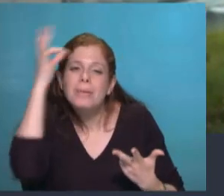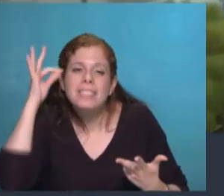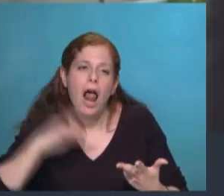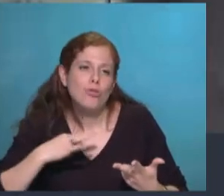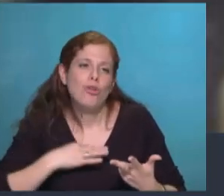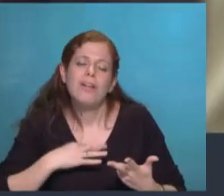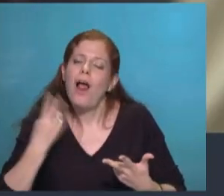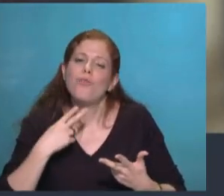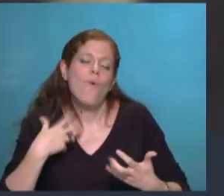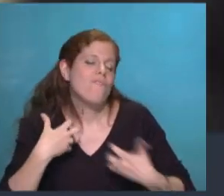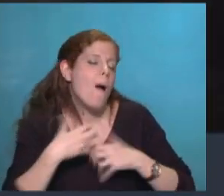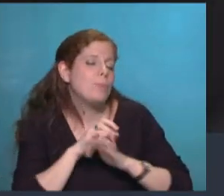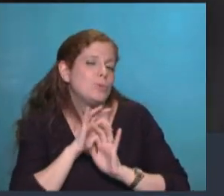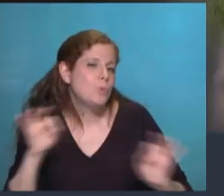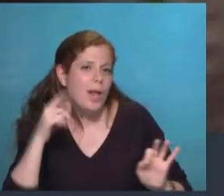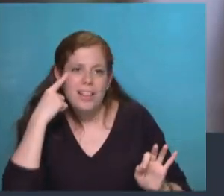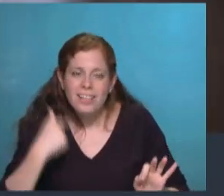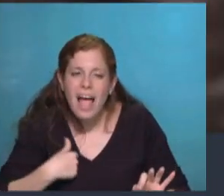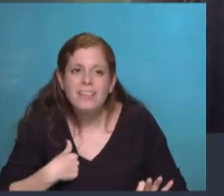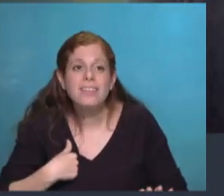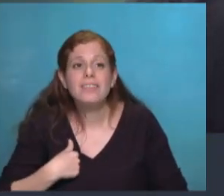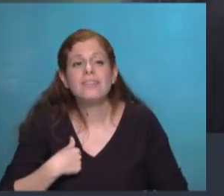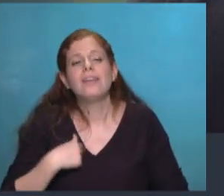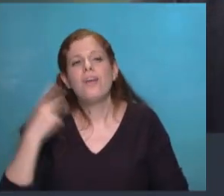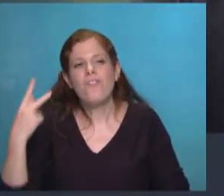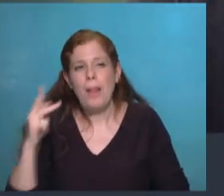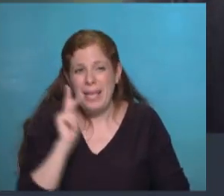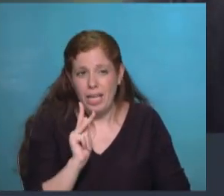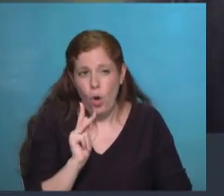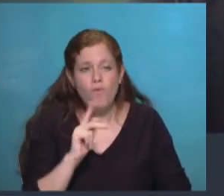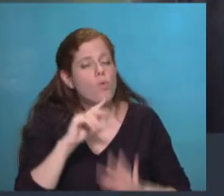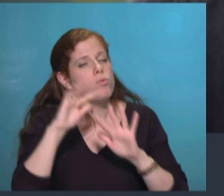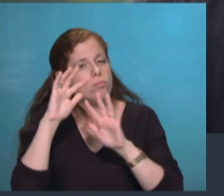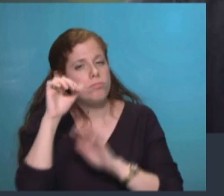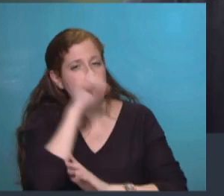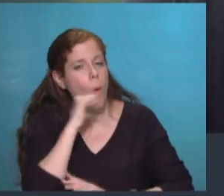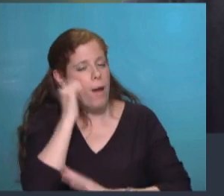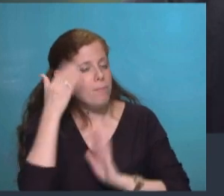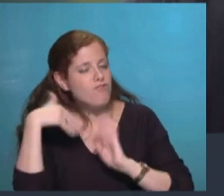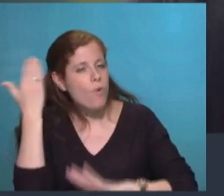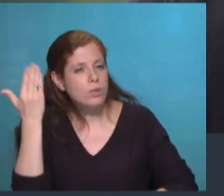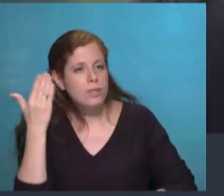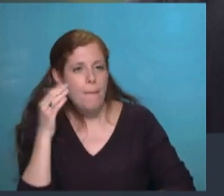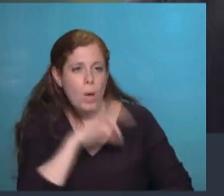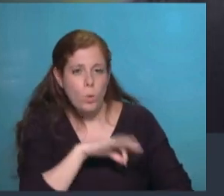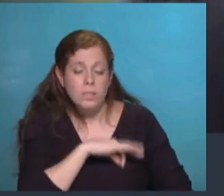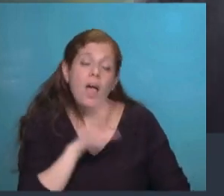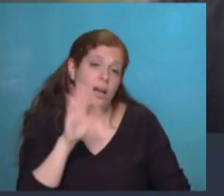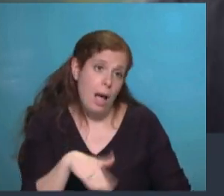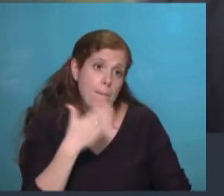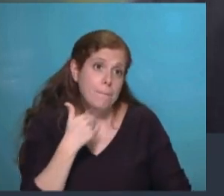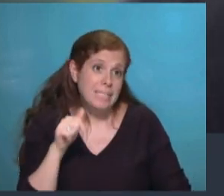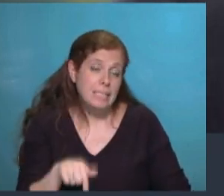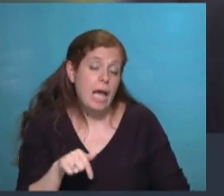a great performance, I think. Philip Kirkorov, very well-known artist in Russia, in